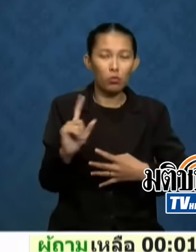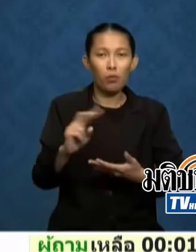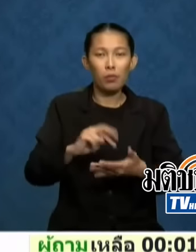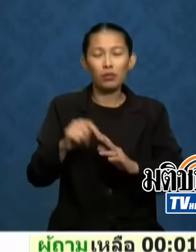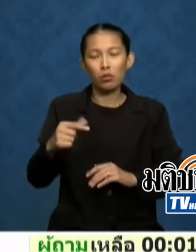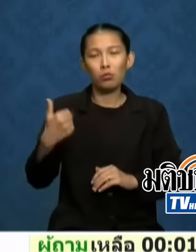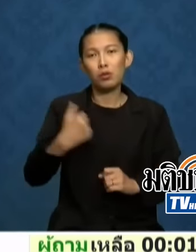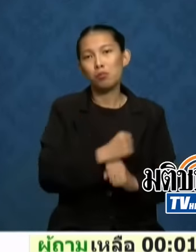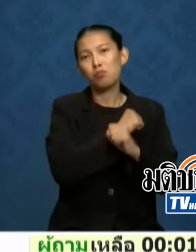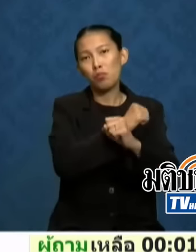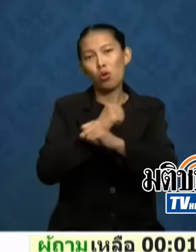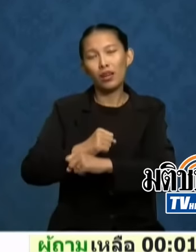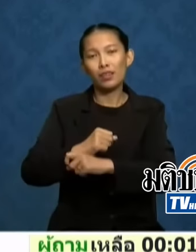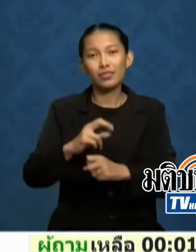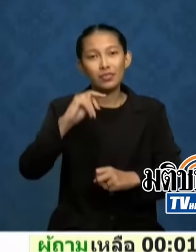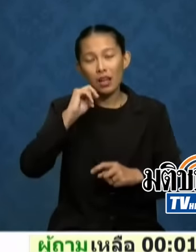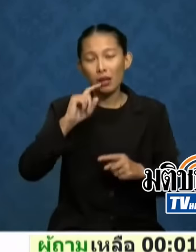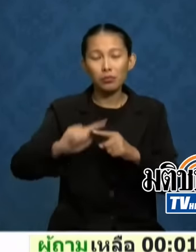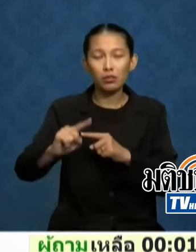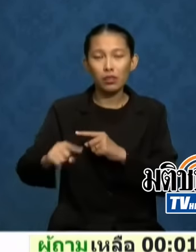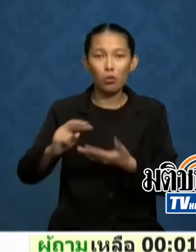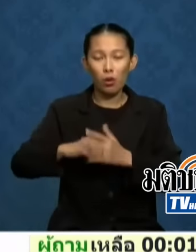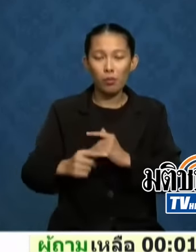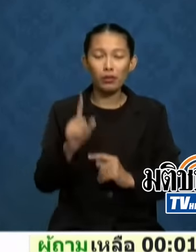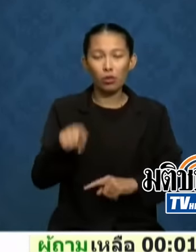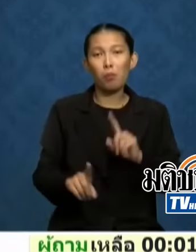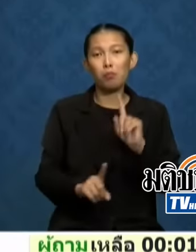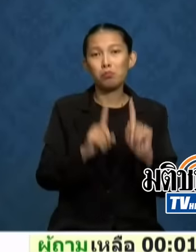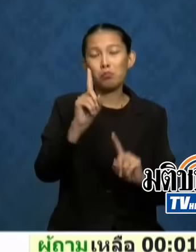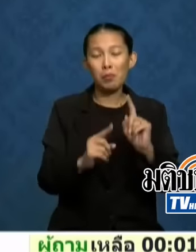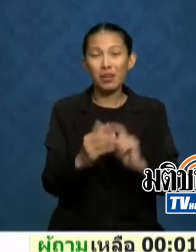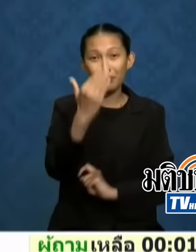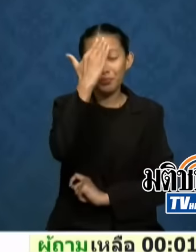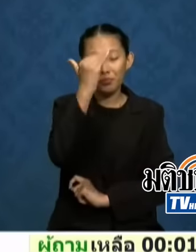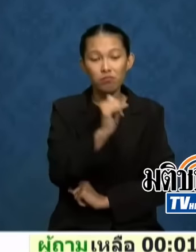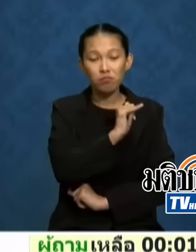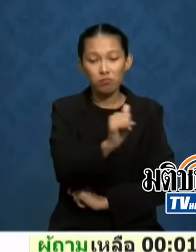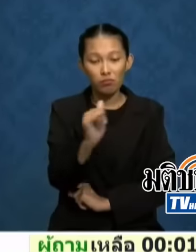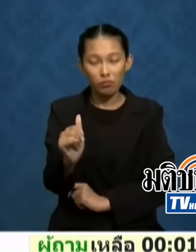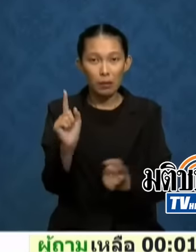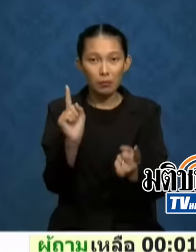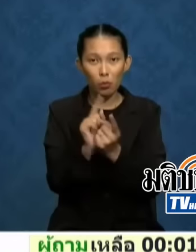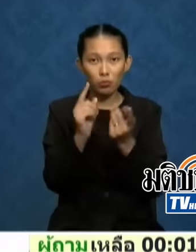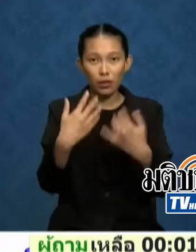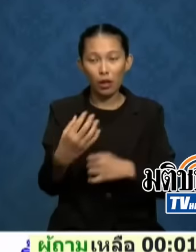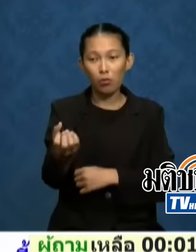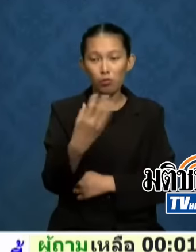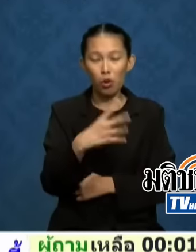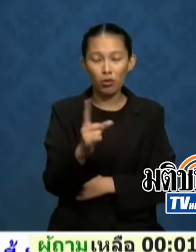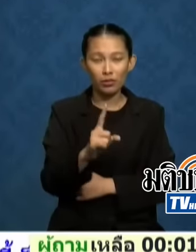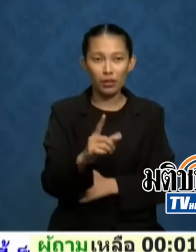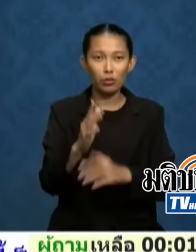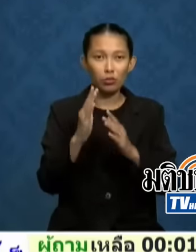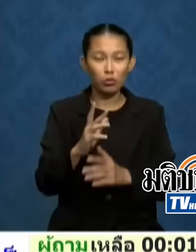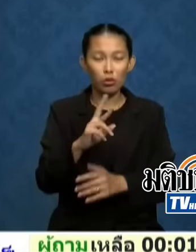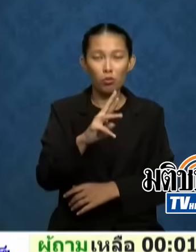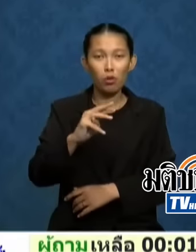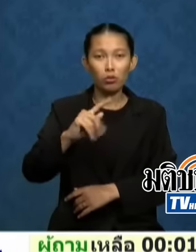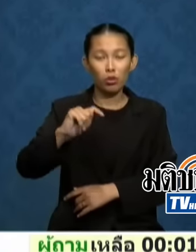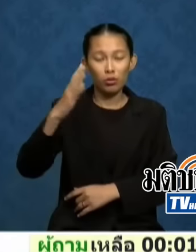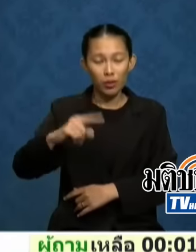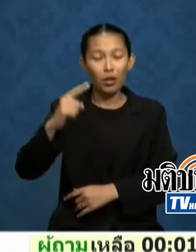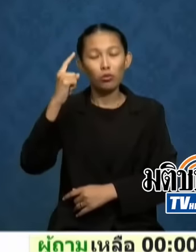มป้องกันและบรรเทาสาธารณภัยที่เป็นส่วนกลางเนี่ยเข้าไปประเมินสถานการณ์หน้างานแล้วก็แจ้งให้กับรัฐมนตรีได้รับทราบ